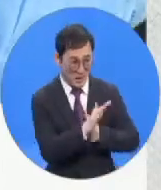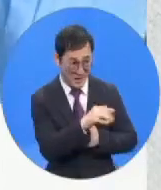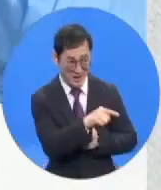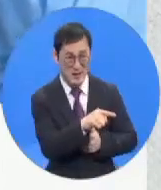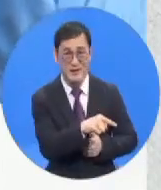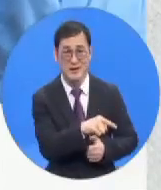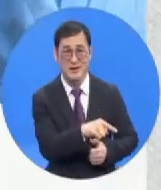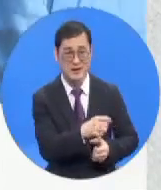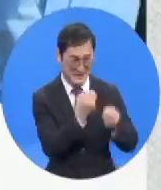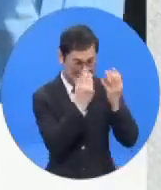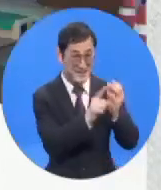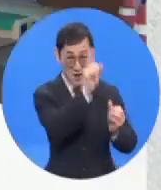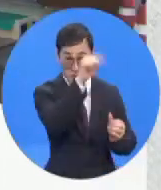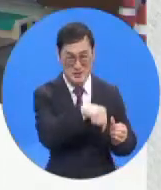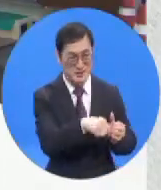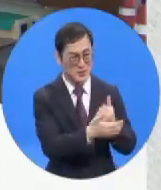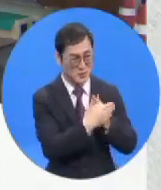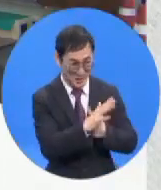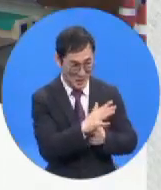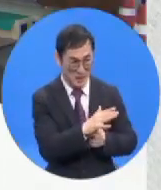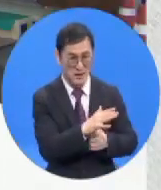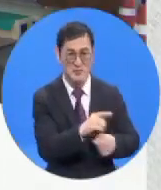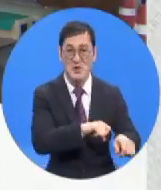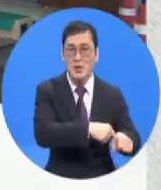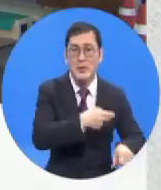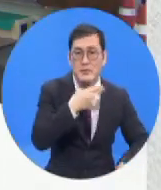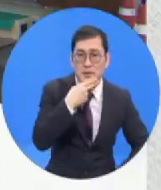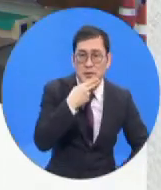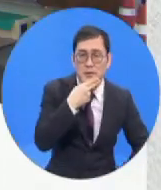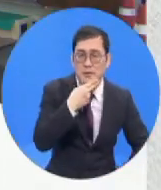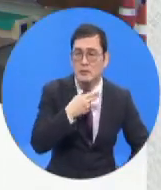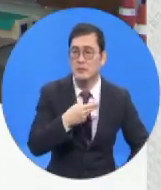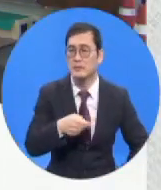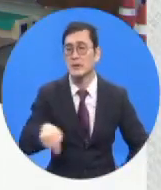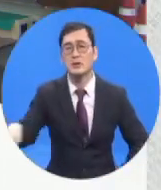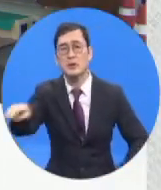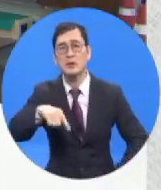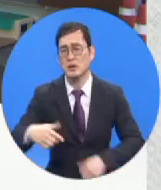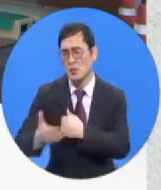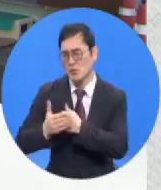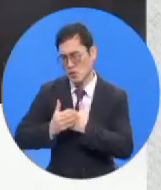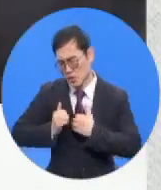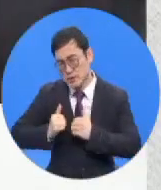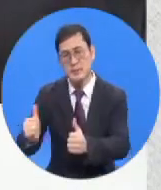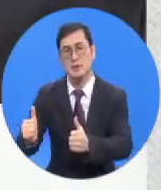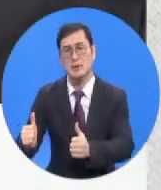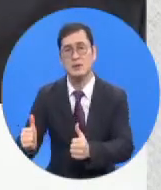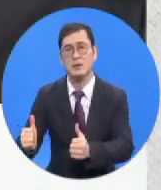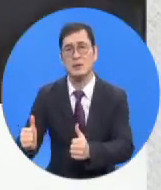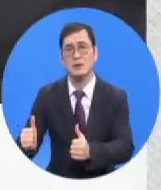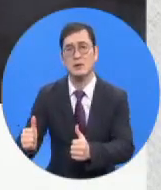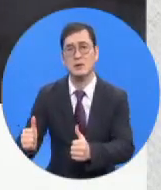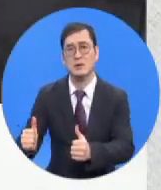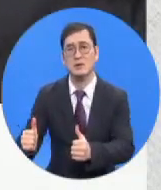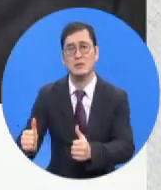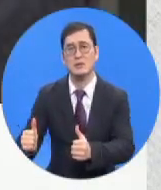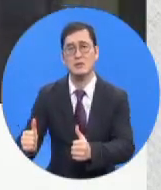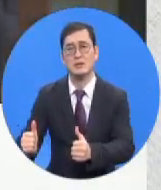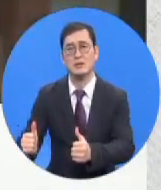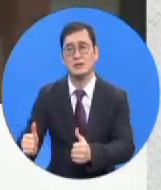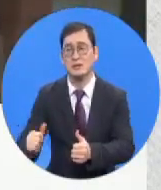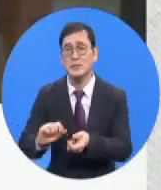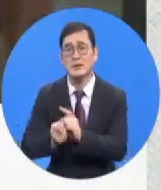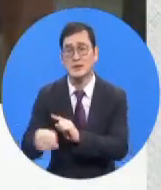그냥 어디서 민원이 있다고 여기를 해결해주고 아니면 조용하다고 그냥 넘어가고 이게 아니라 전 국민을 공평하게